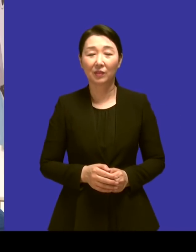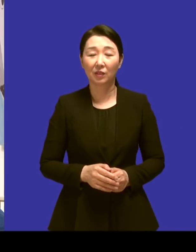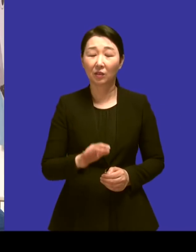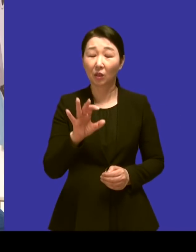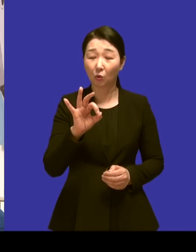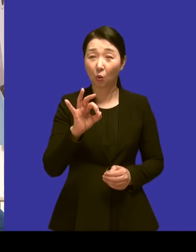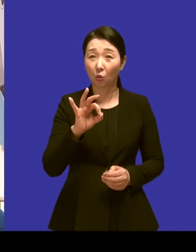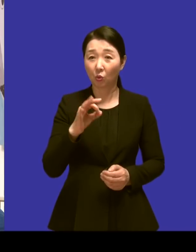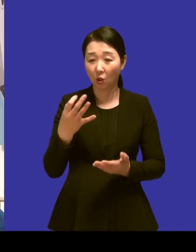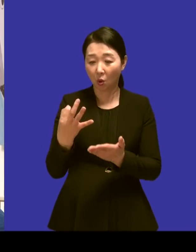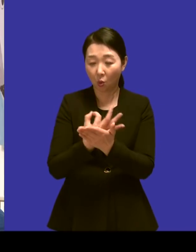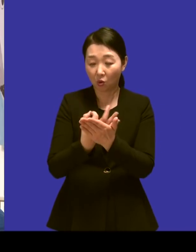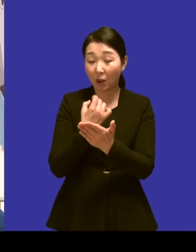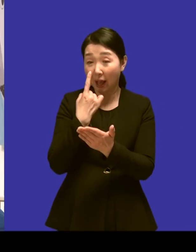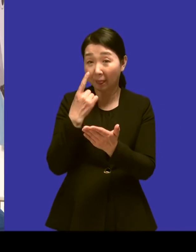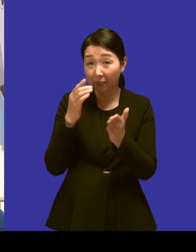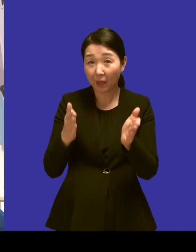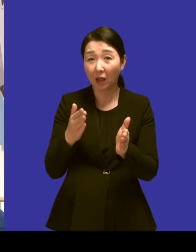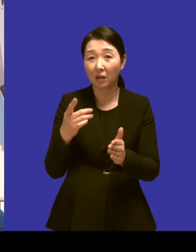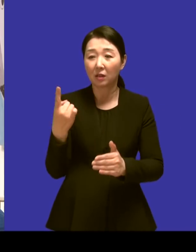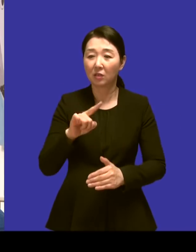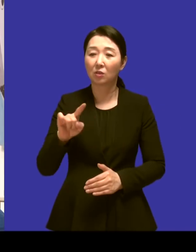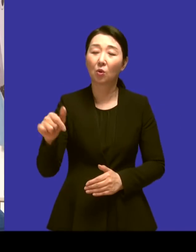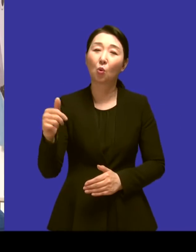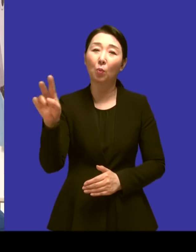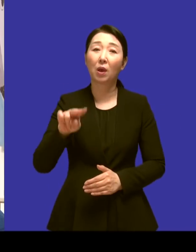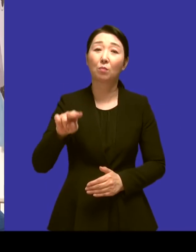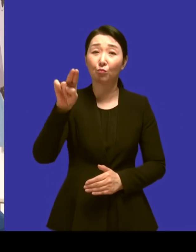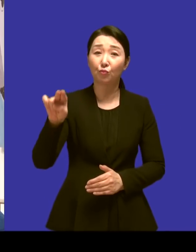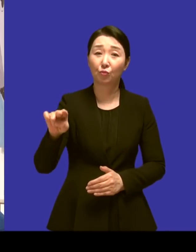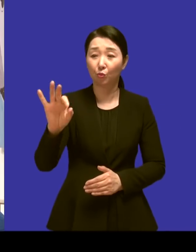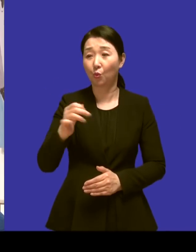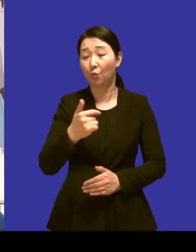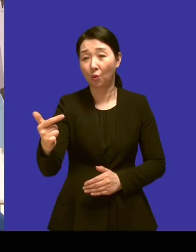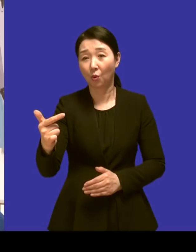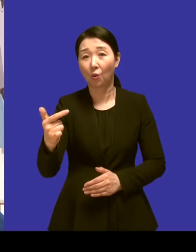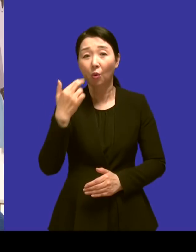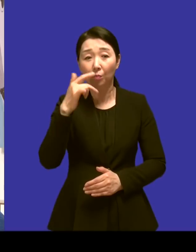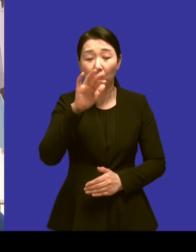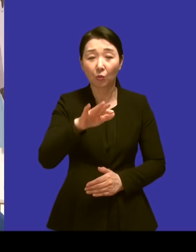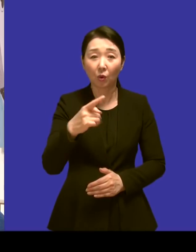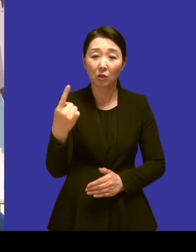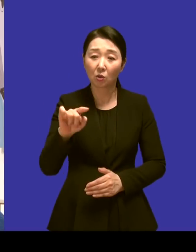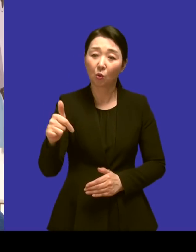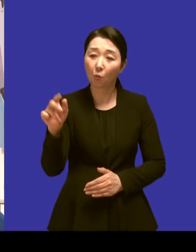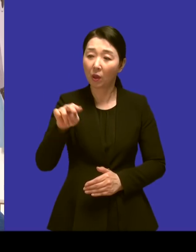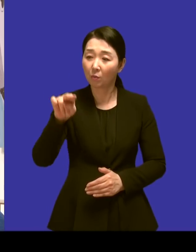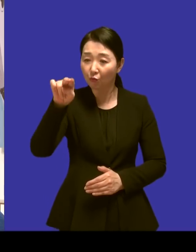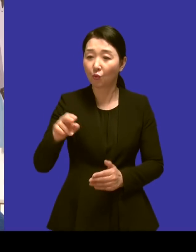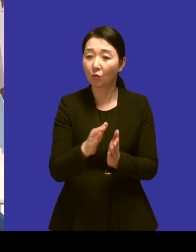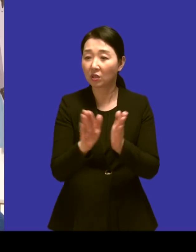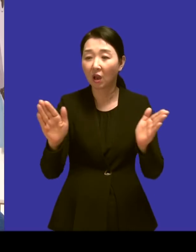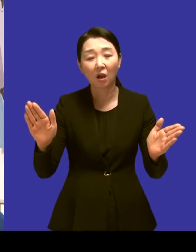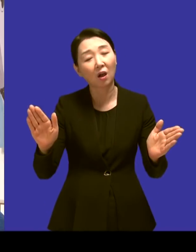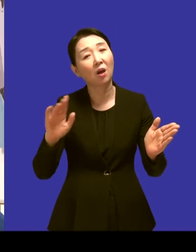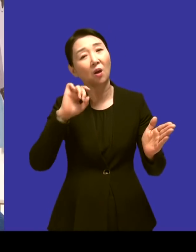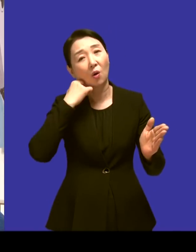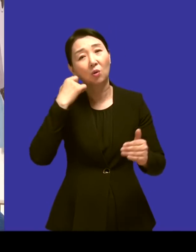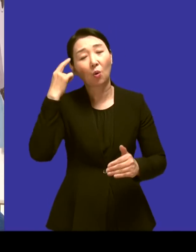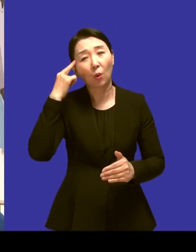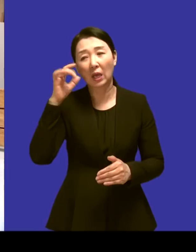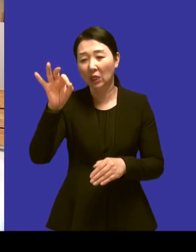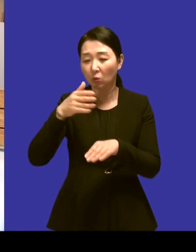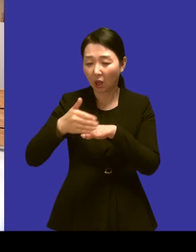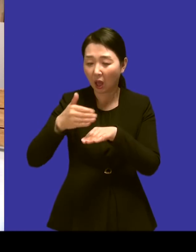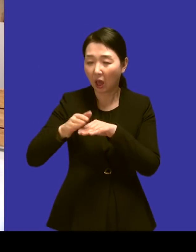1,500불이란 돈을 받았거든요. 네. 한 달에. 네. 그러니까 지금 생각해 보면 많은 돈인데 예, 예. 미국에서 1,500불로 이제 시작하기엔 쉽지 않았죠. 차값으로 일단 달마다